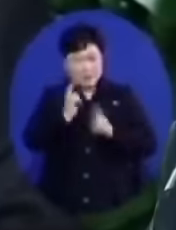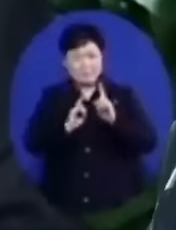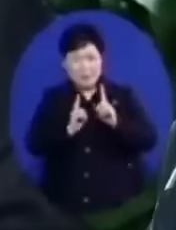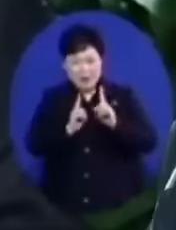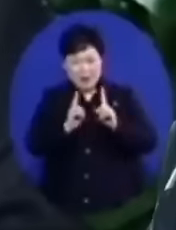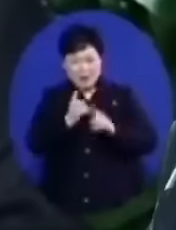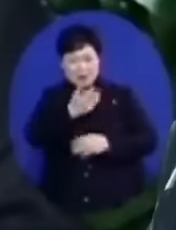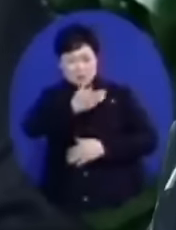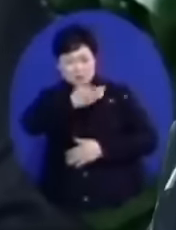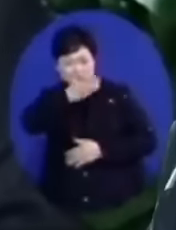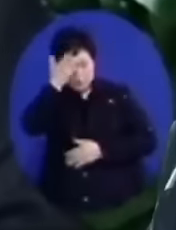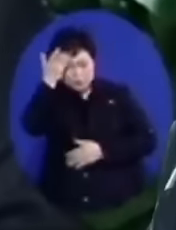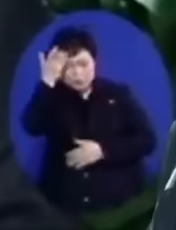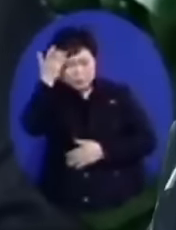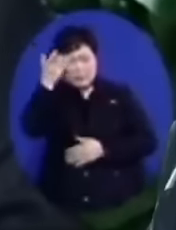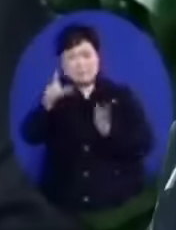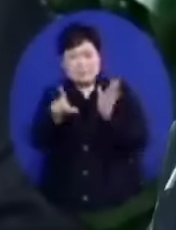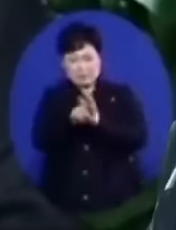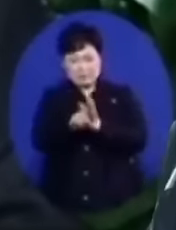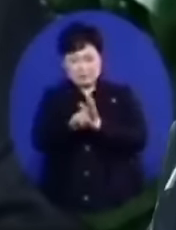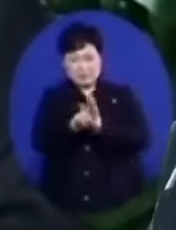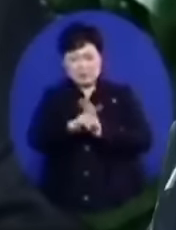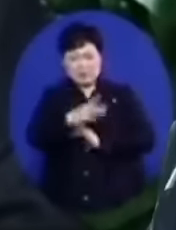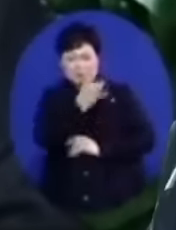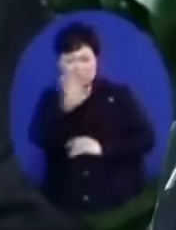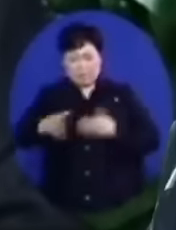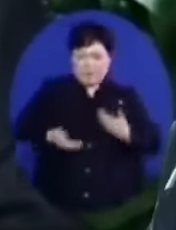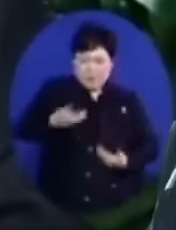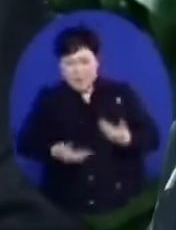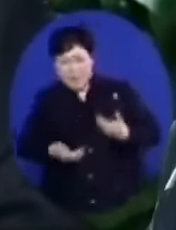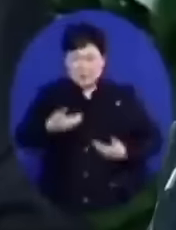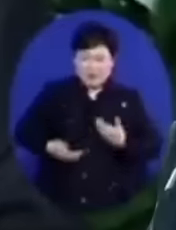무조건하고 바쁘게 뛴다고 되는 것이 아닙니다. 시간 내어서